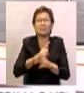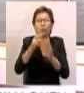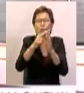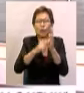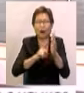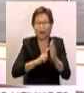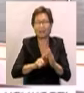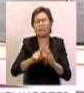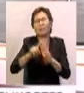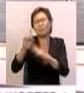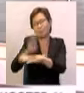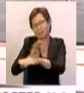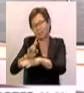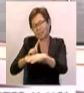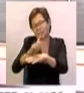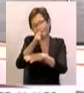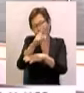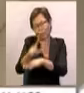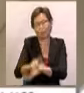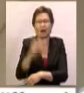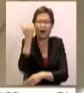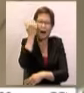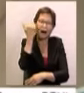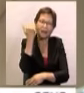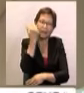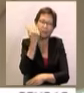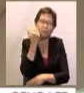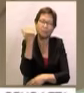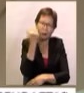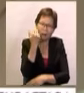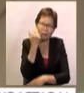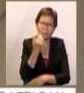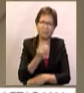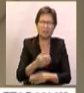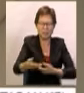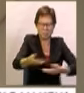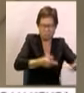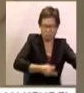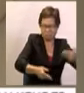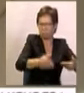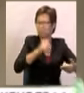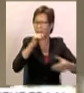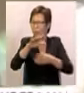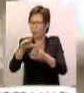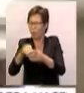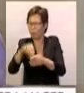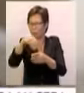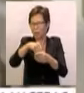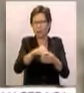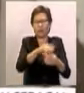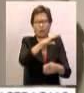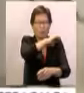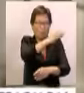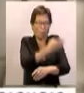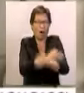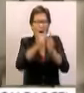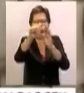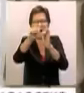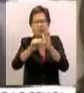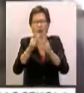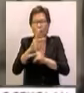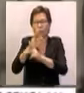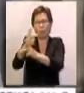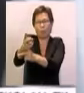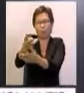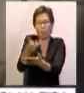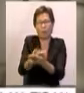ibu negara. Ya, Hakim Ros Bia Hanim Arifin mendapati transaksi itu tidak termasuk di bawah bidang kuasa Akta Pemberi Pinjam